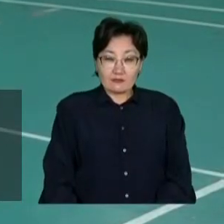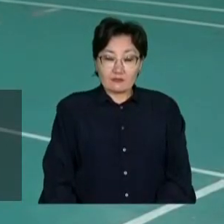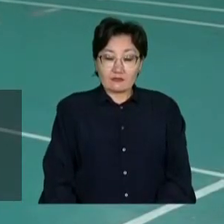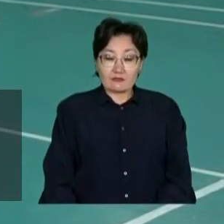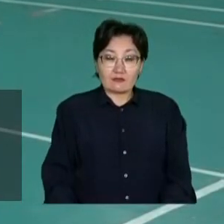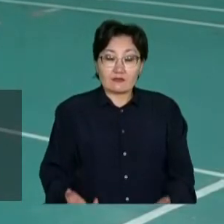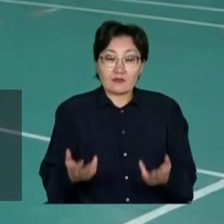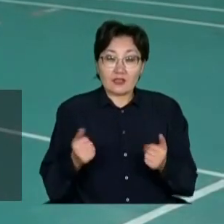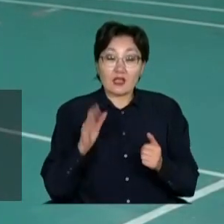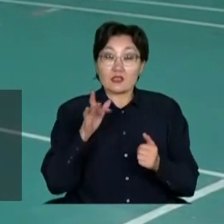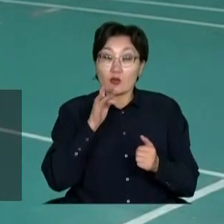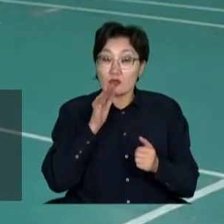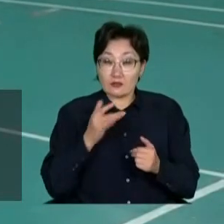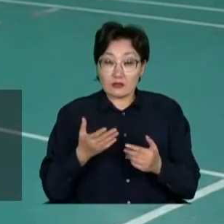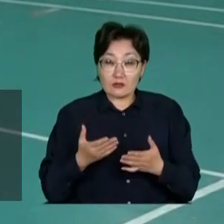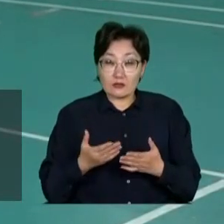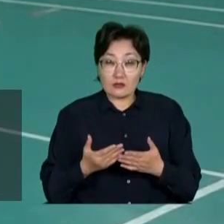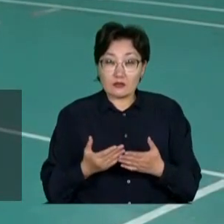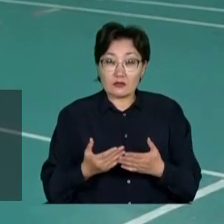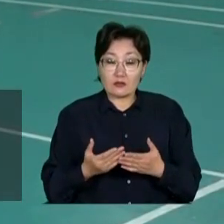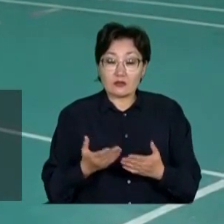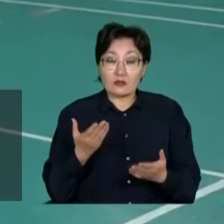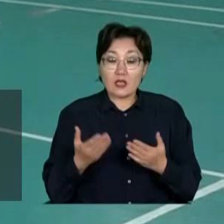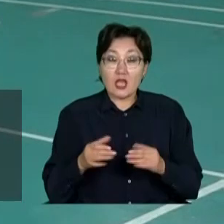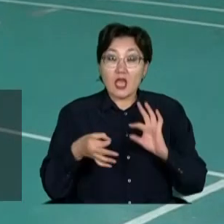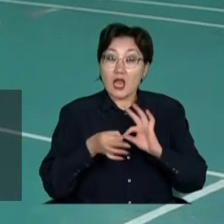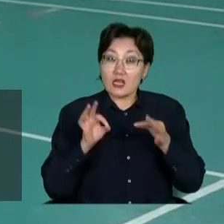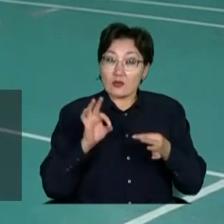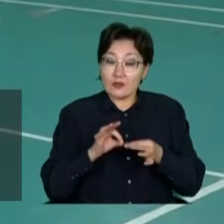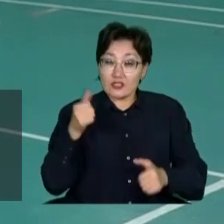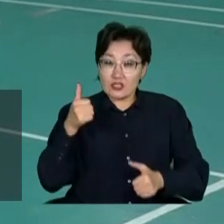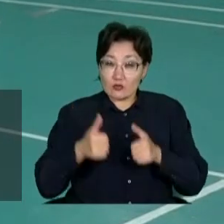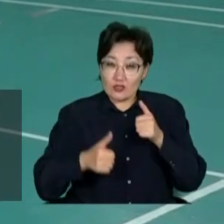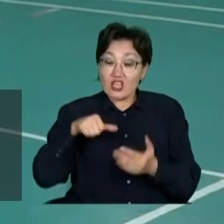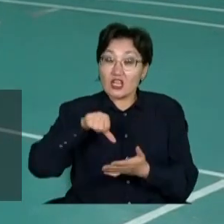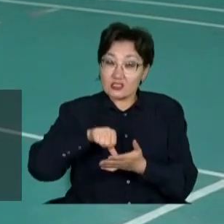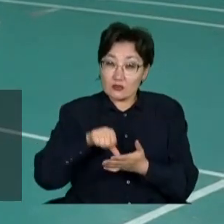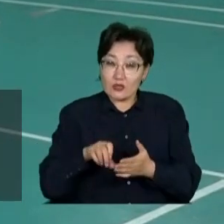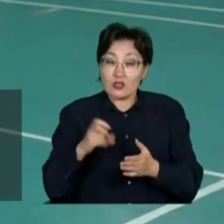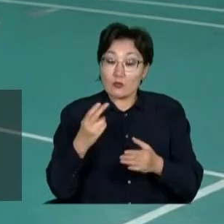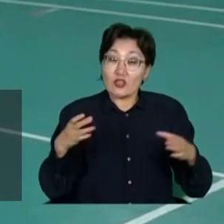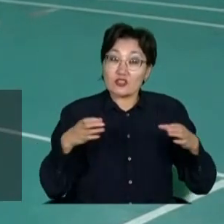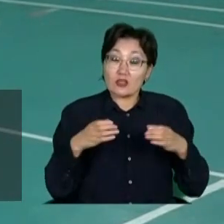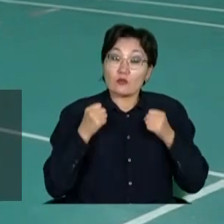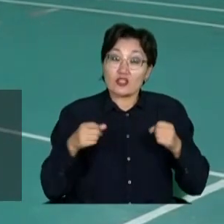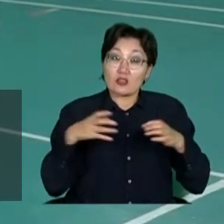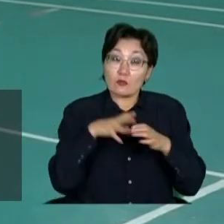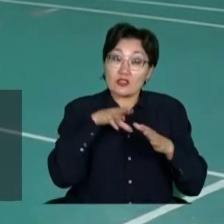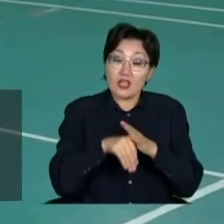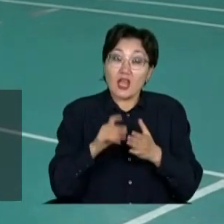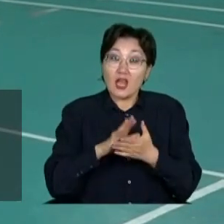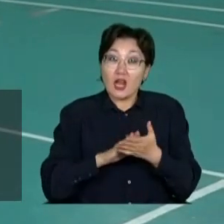Әрине, алдағы уақыттарда шылда Құдай қаласа олимпиада төрінен көруге, ұлттық құрамаға кіріп, ары қарап бағымды